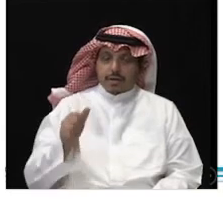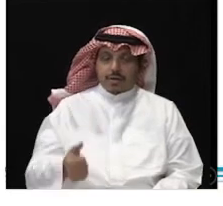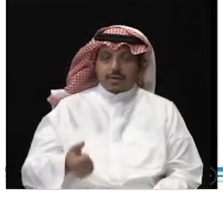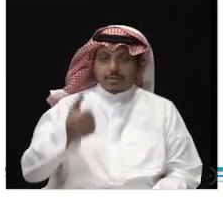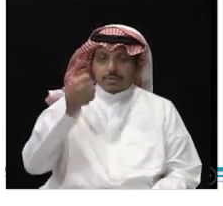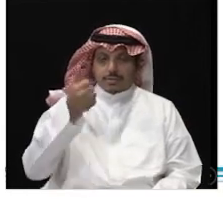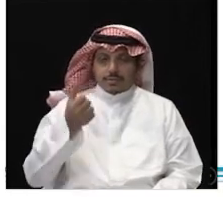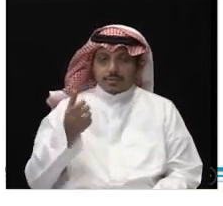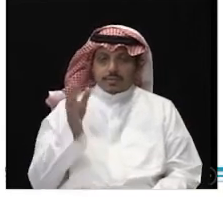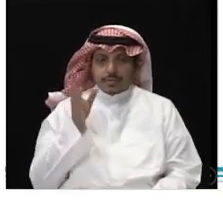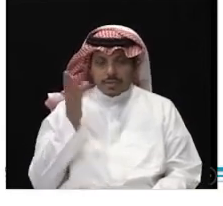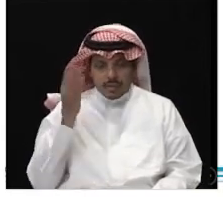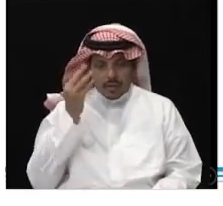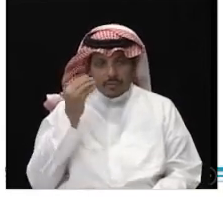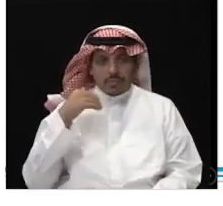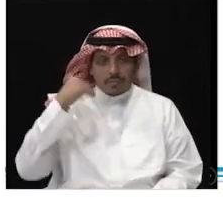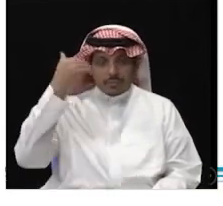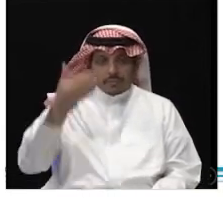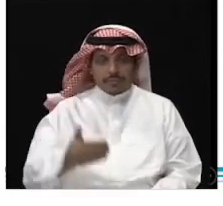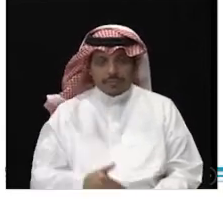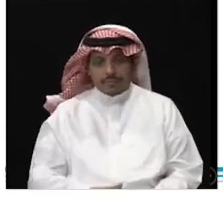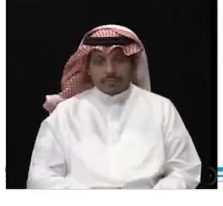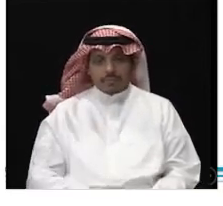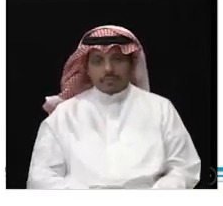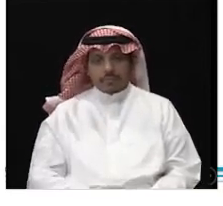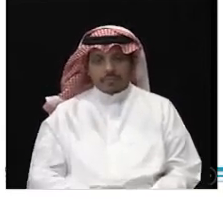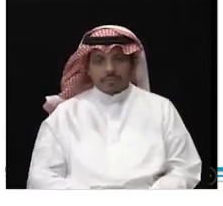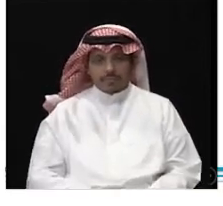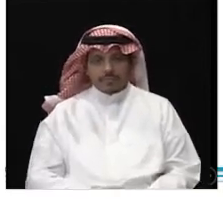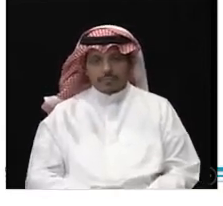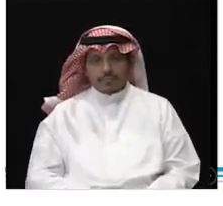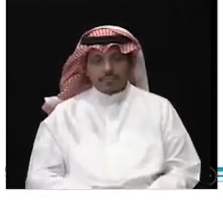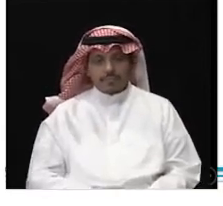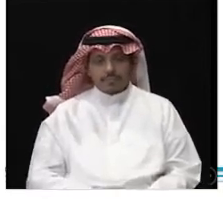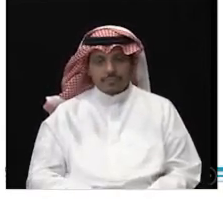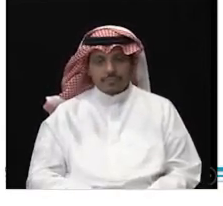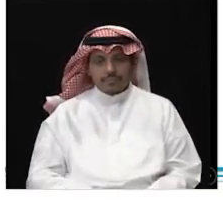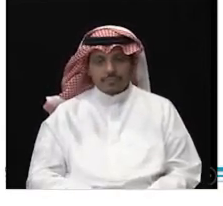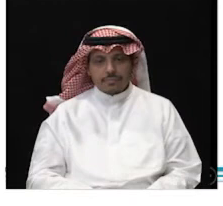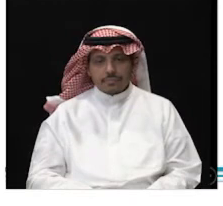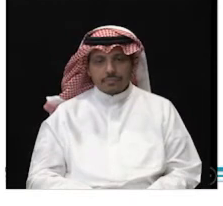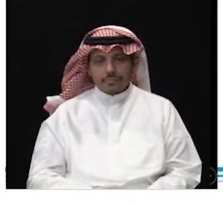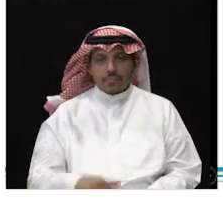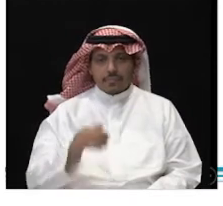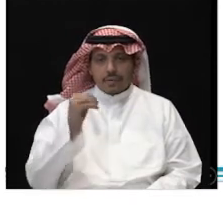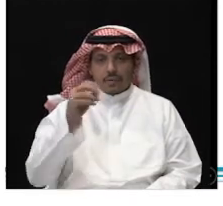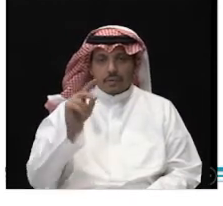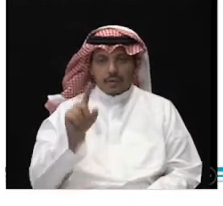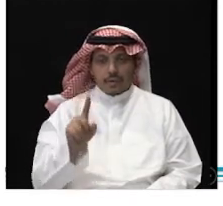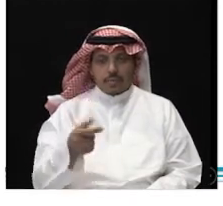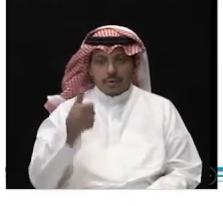وهذه ستتعلمونها إن شاء الله في أيام قادمة. إذن حطبا،